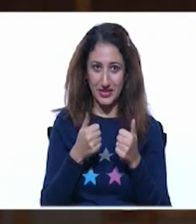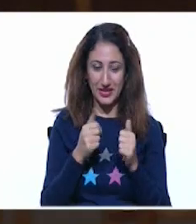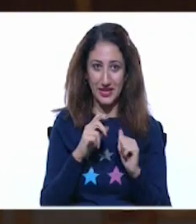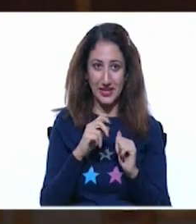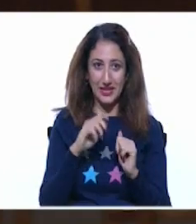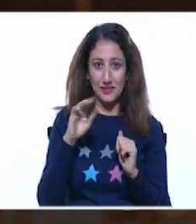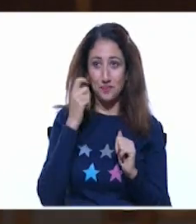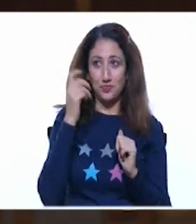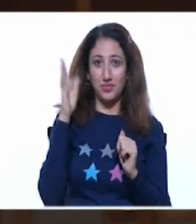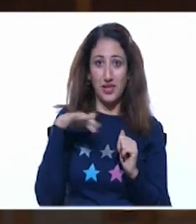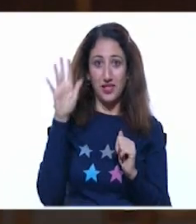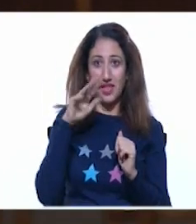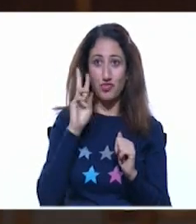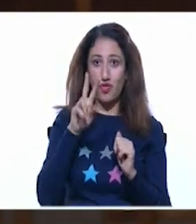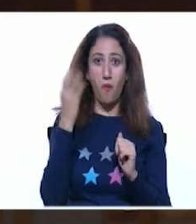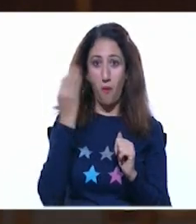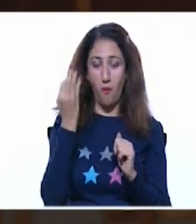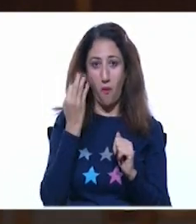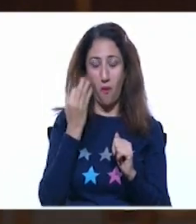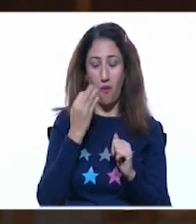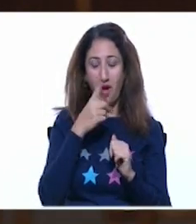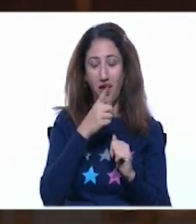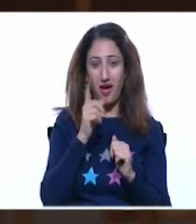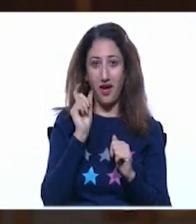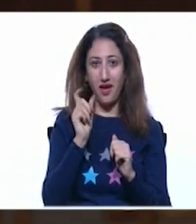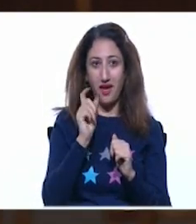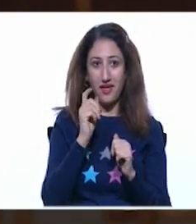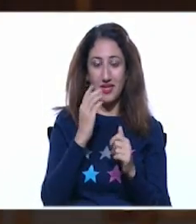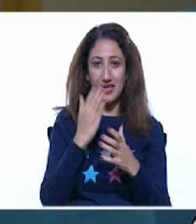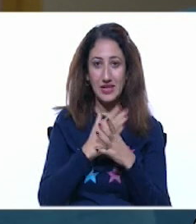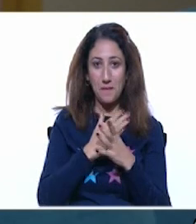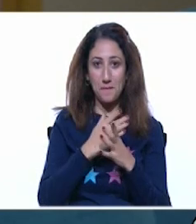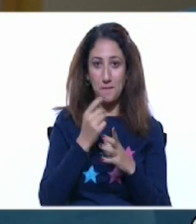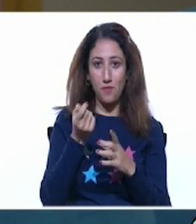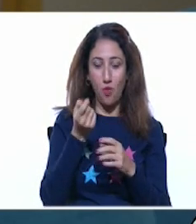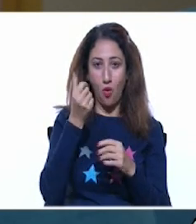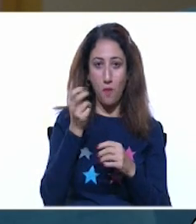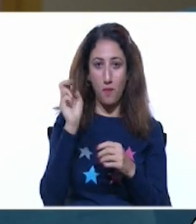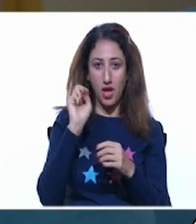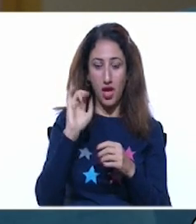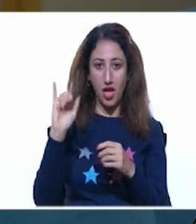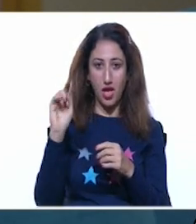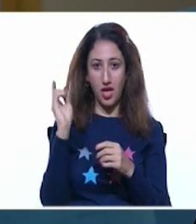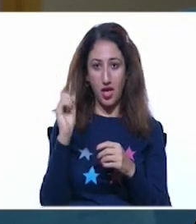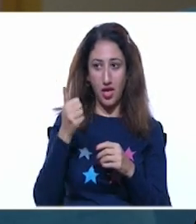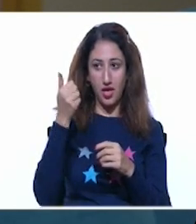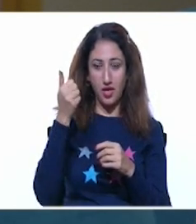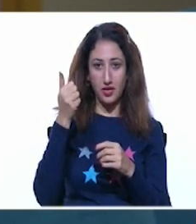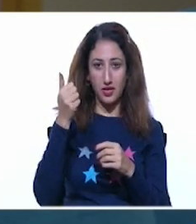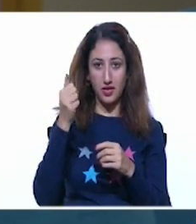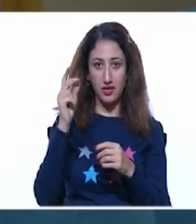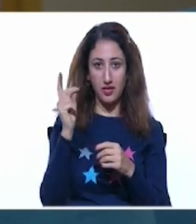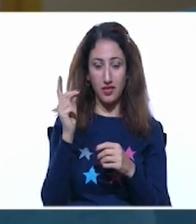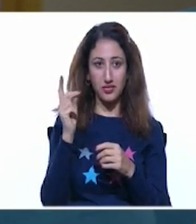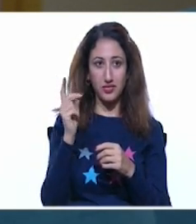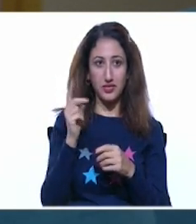رد الافعال القوي ده على السوشيال ميديا بسبب دورك في حكايه ربع ايراد المسلسل الا انا؟ يعني النجاح ده برد الفعل